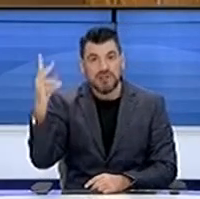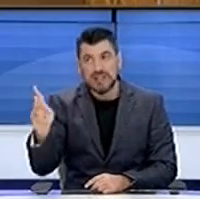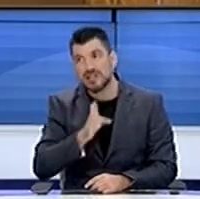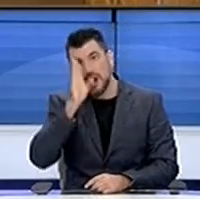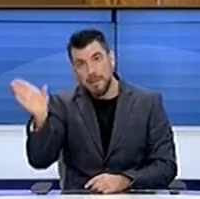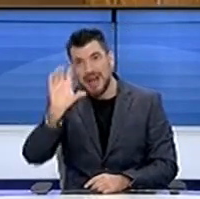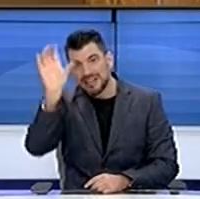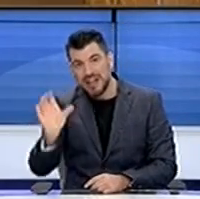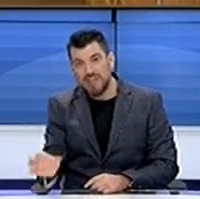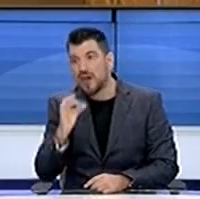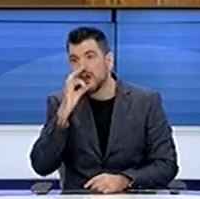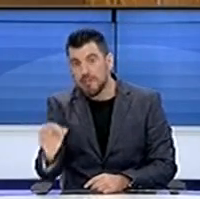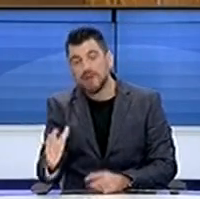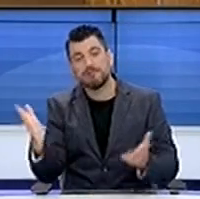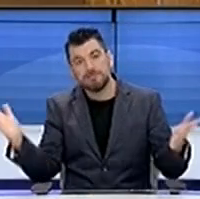μήνυμα παρηγοριάς.